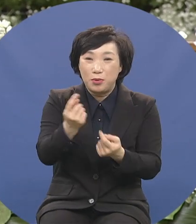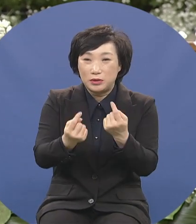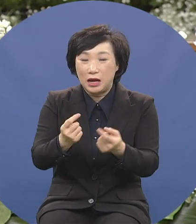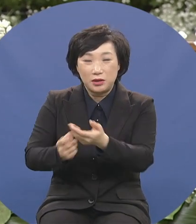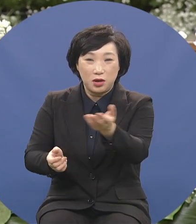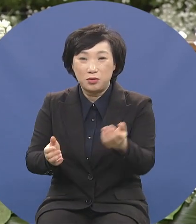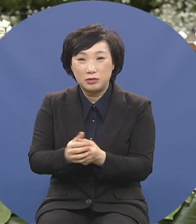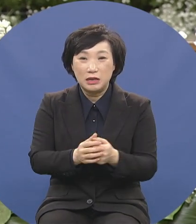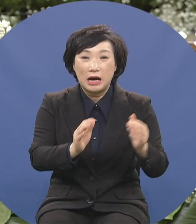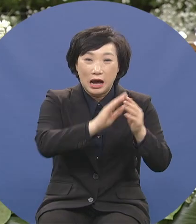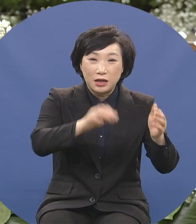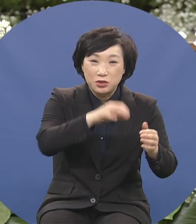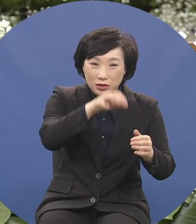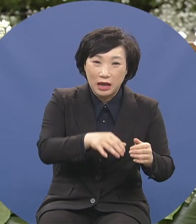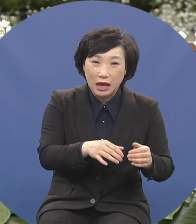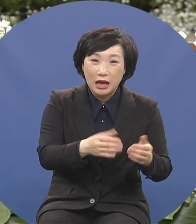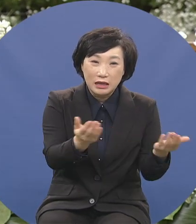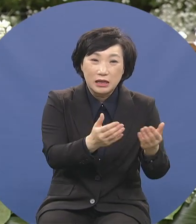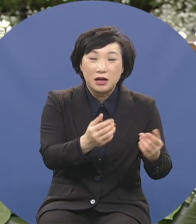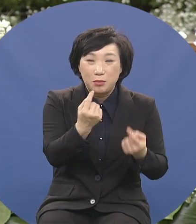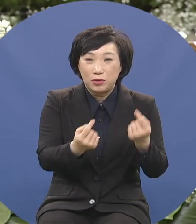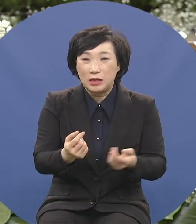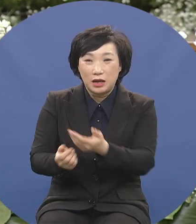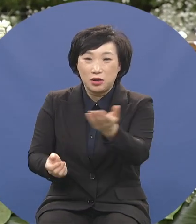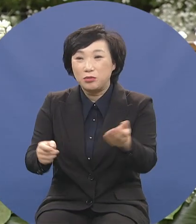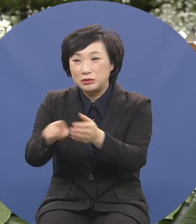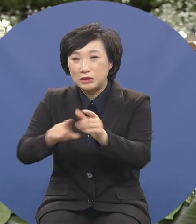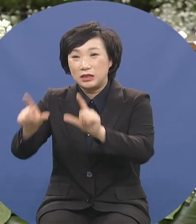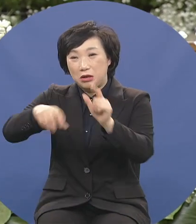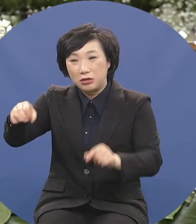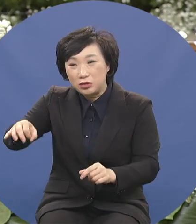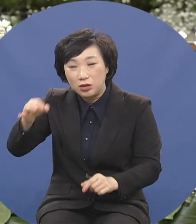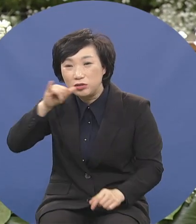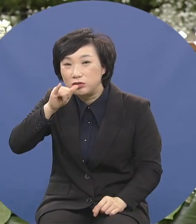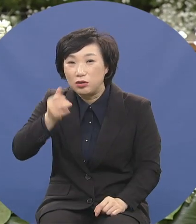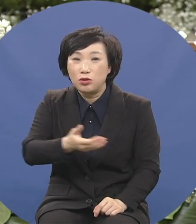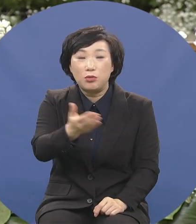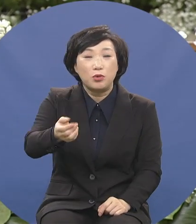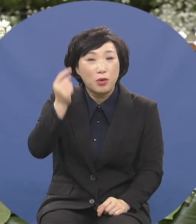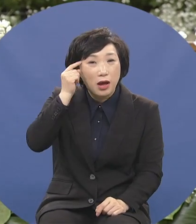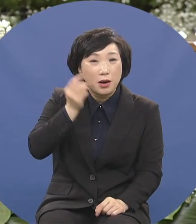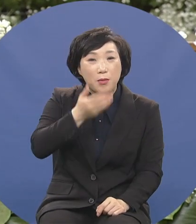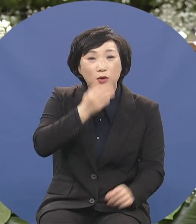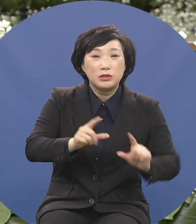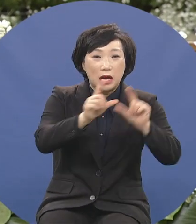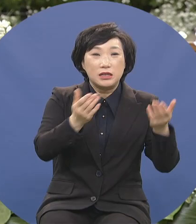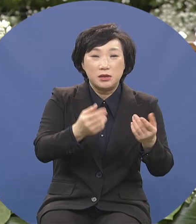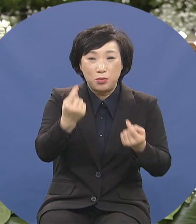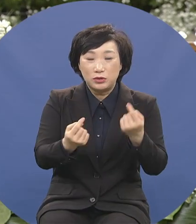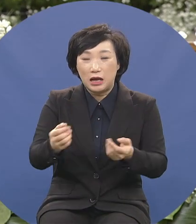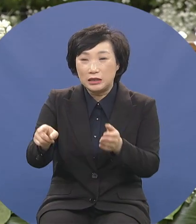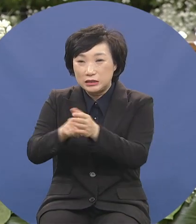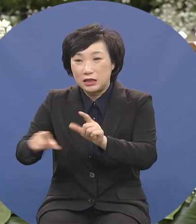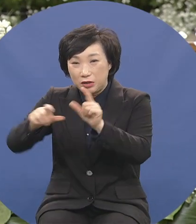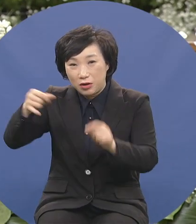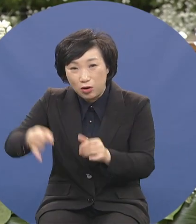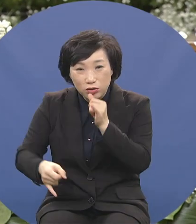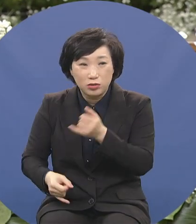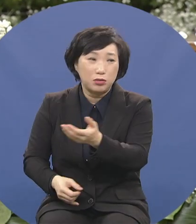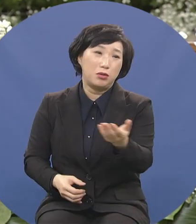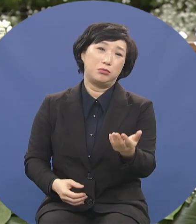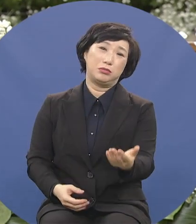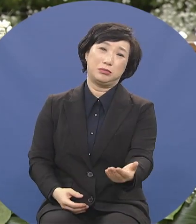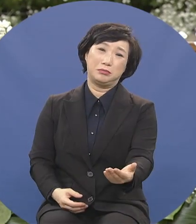집안의 살림살이만큼도 못 여겨. 먹고 사는 것만도 못 여겨. 그만큼도 못 여겨. 응?